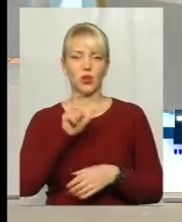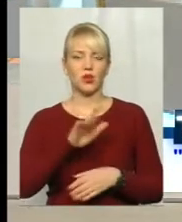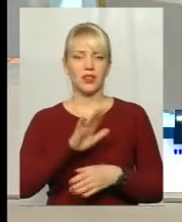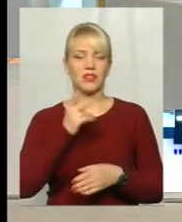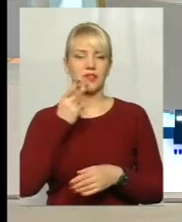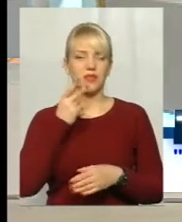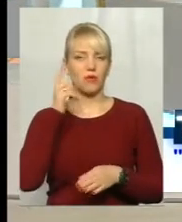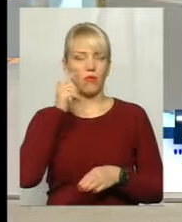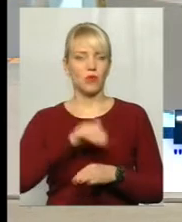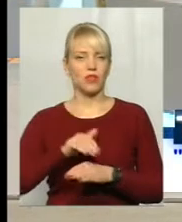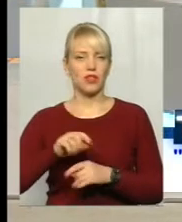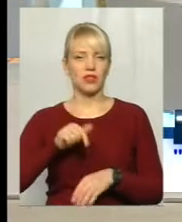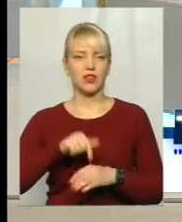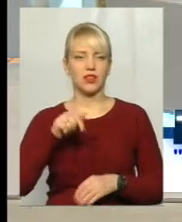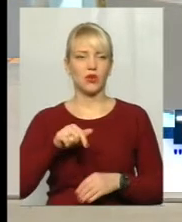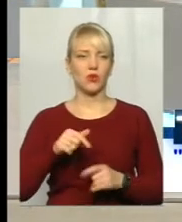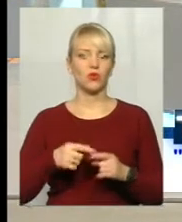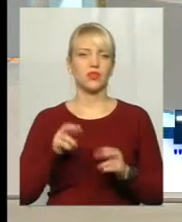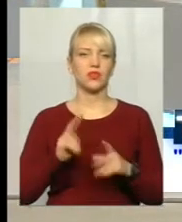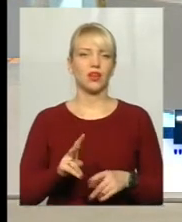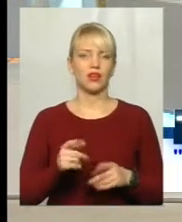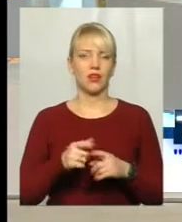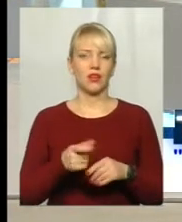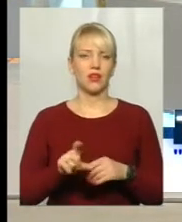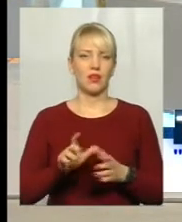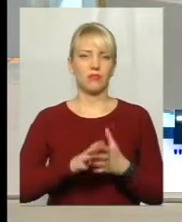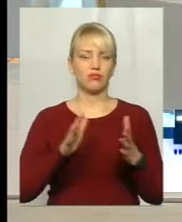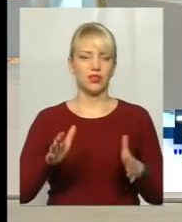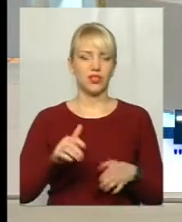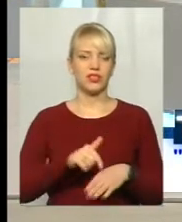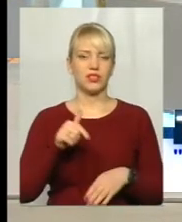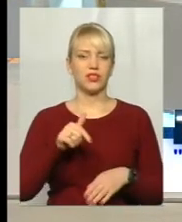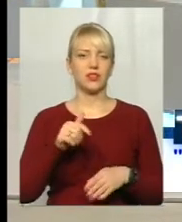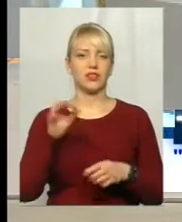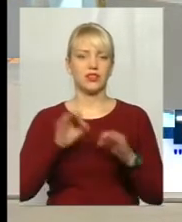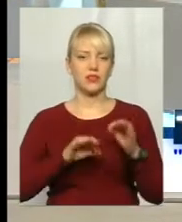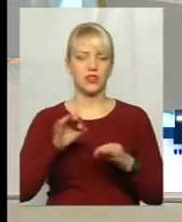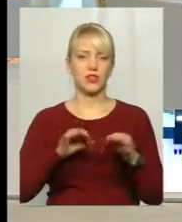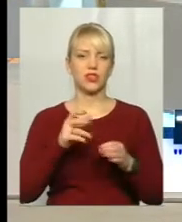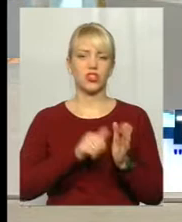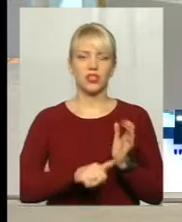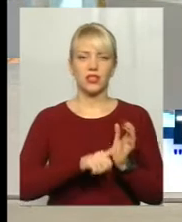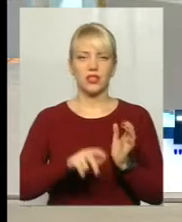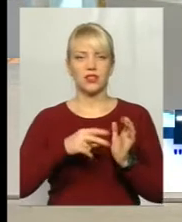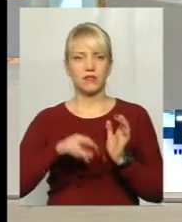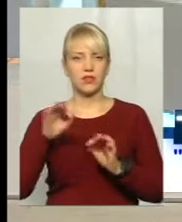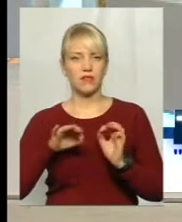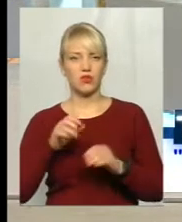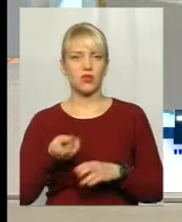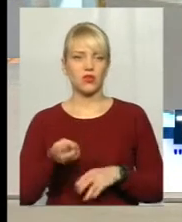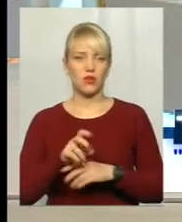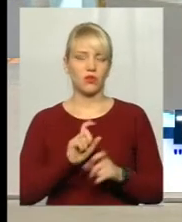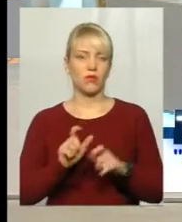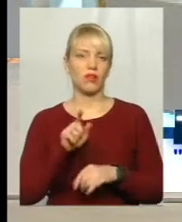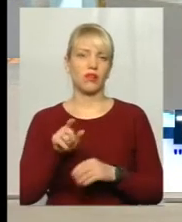і реагує саме на найвищу книжку – 60-70-50%. Заходить в магазин, а там зазвичай